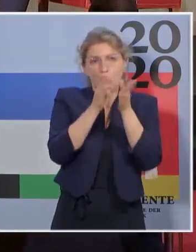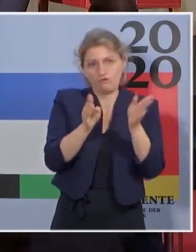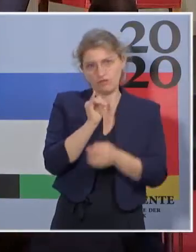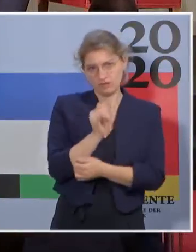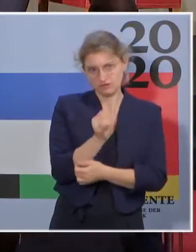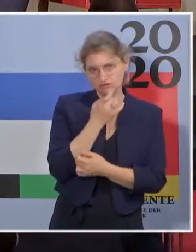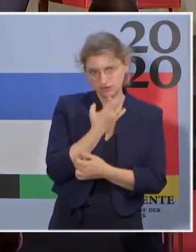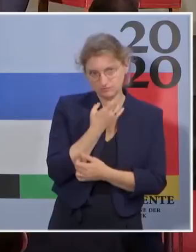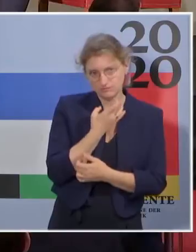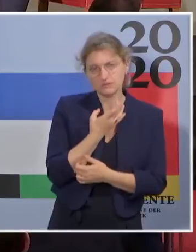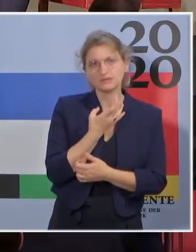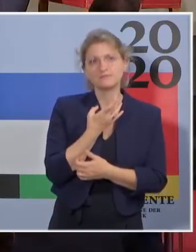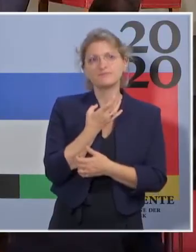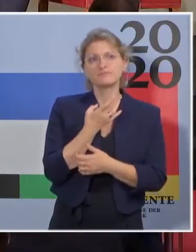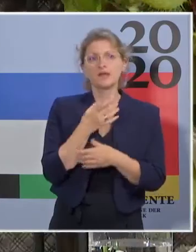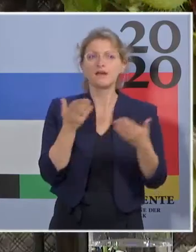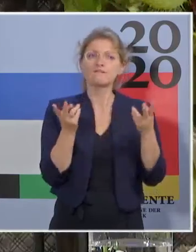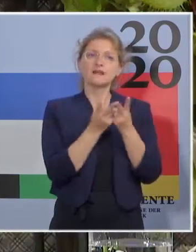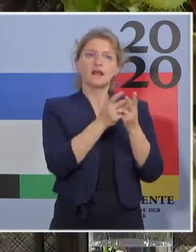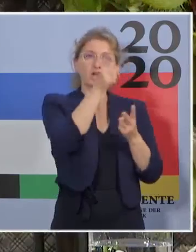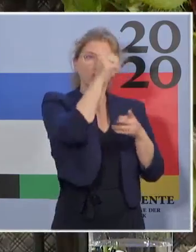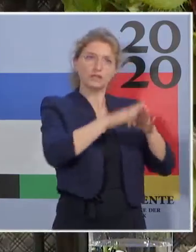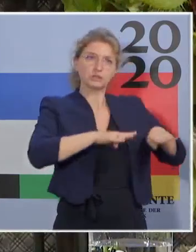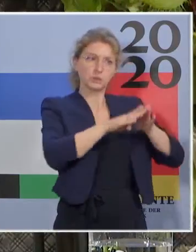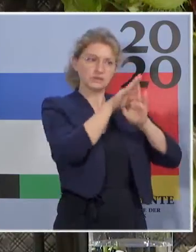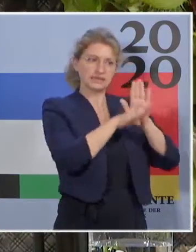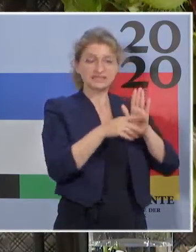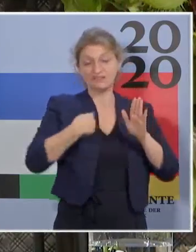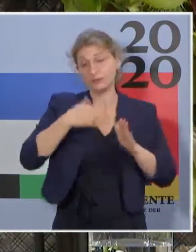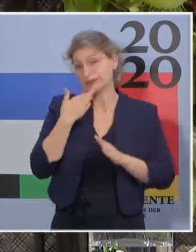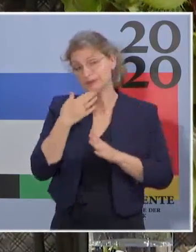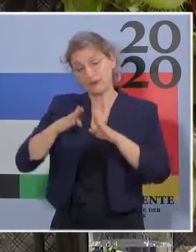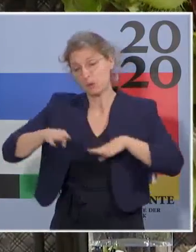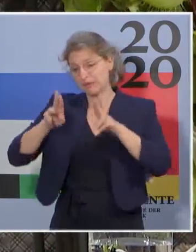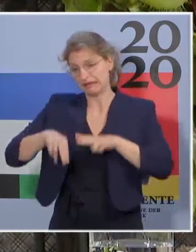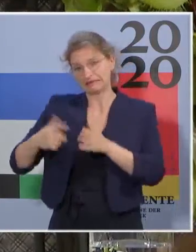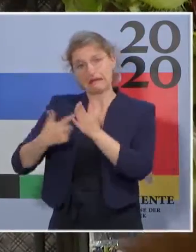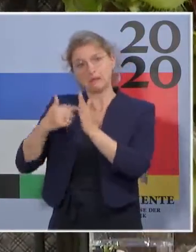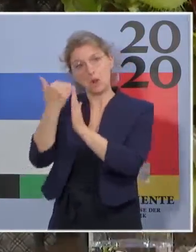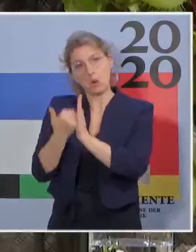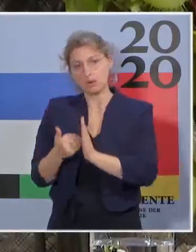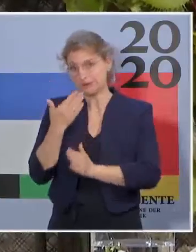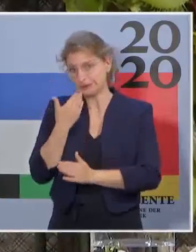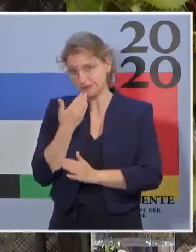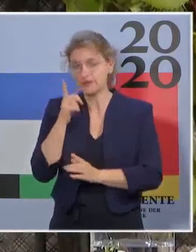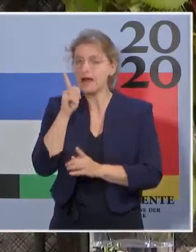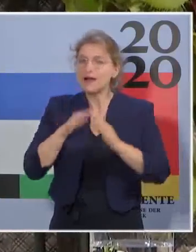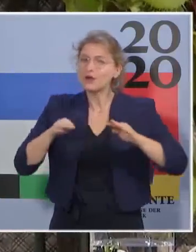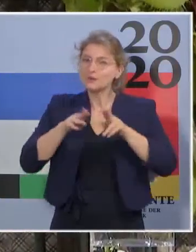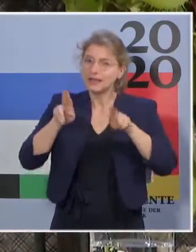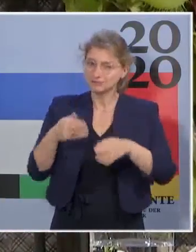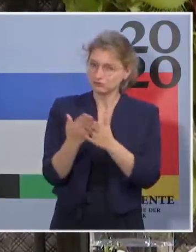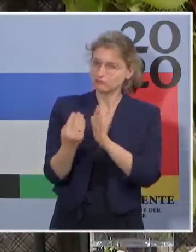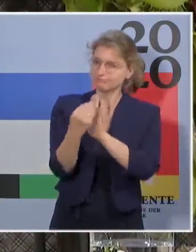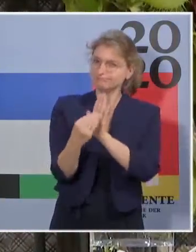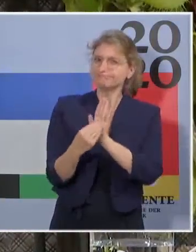haben, anders als das deutsche Grundgesetz, keinen geschlossenen Grundrechtskatalog. Wir haben aber die Grundrechte sehr gut abgesichert